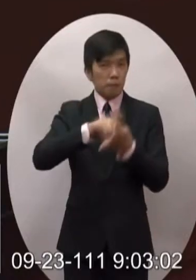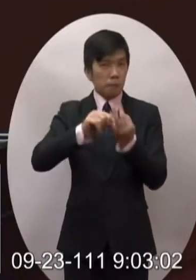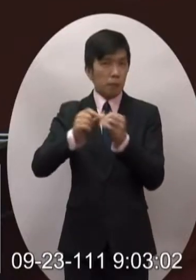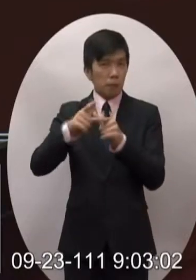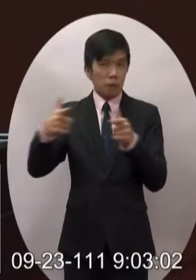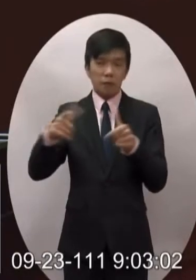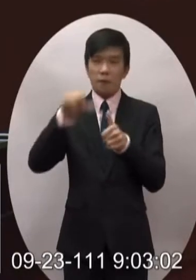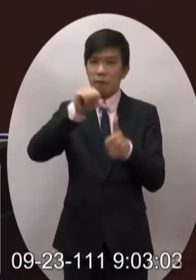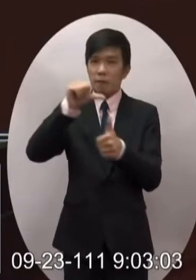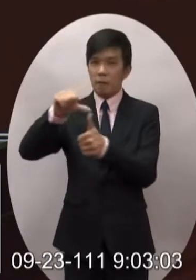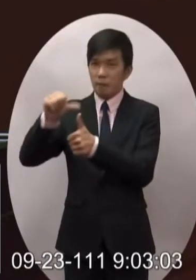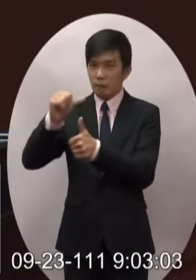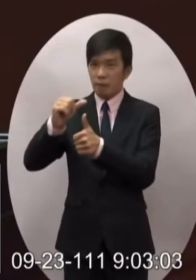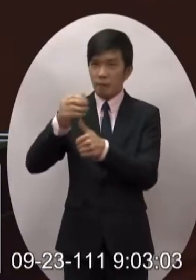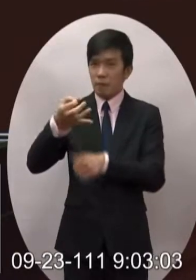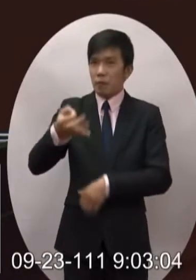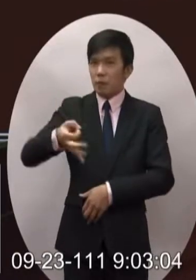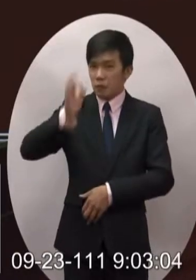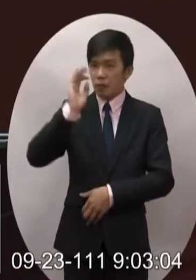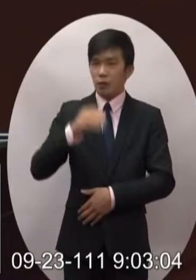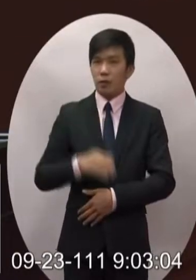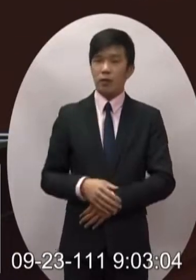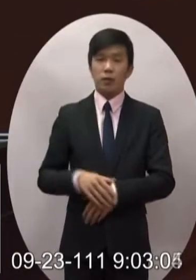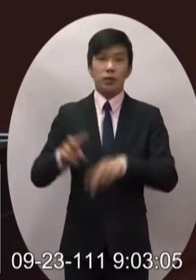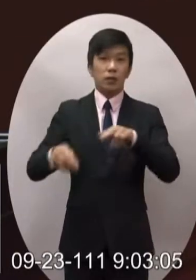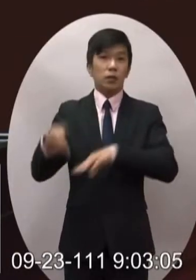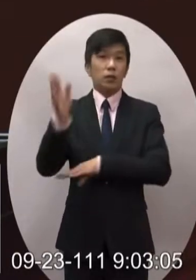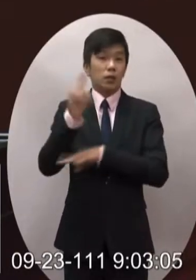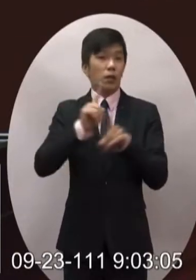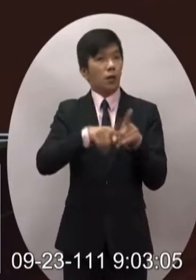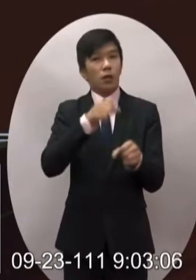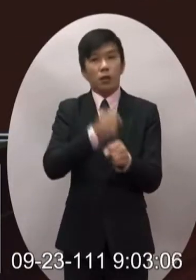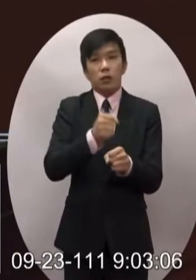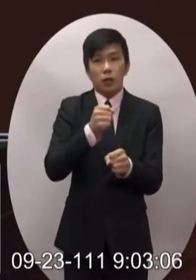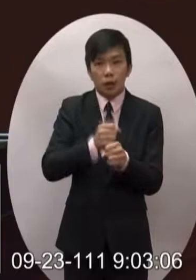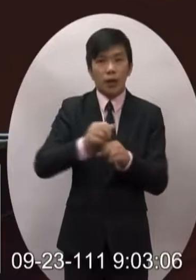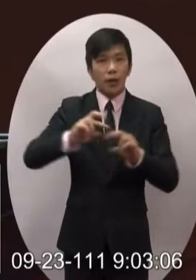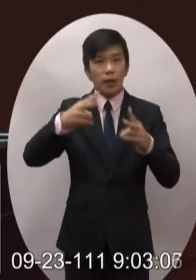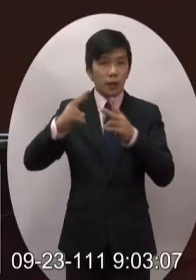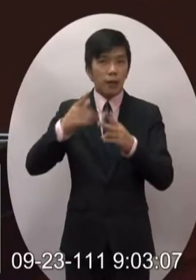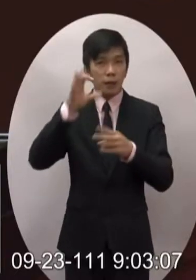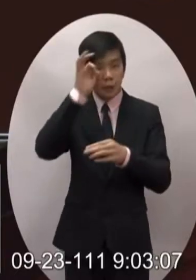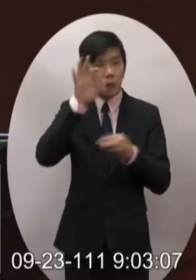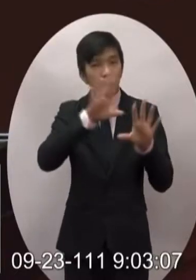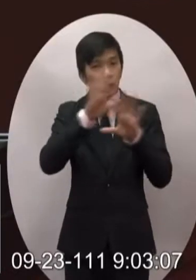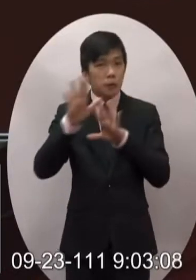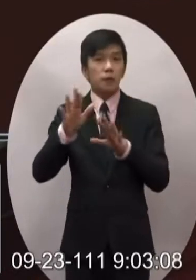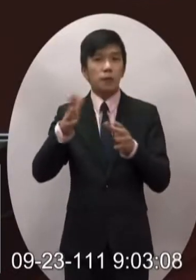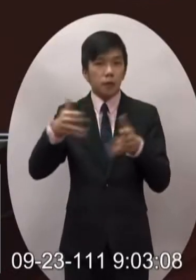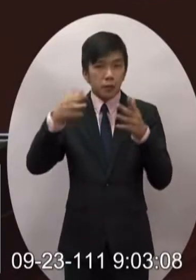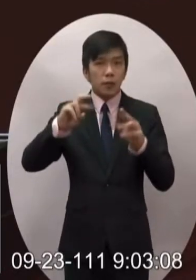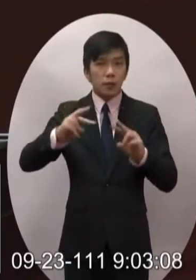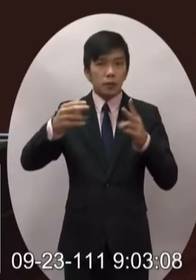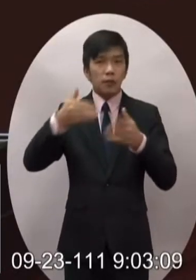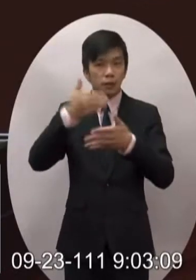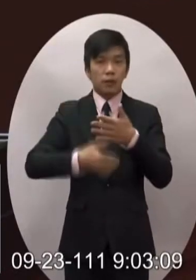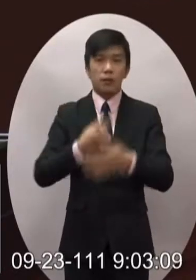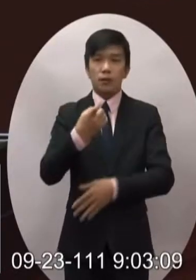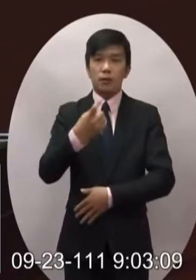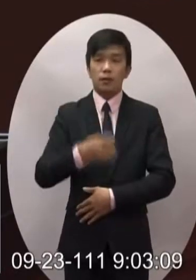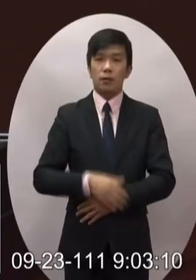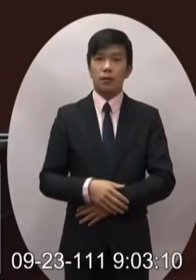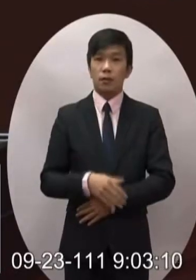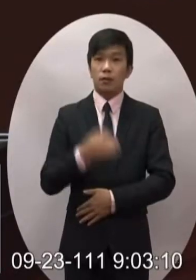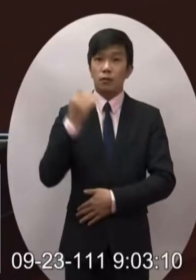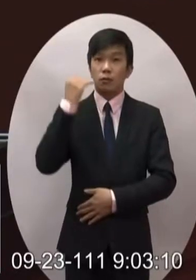都很高，导致行政执行上面没有弹性。未来开放边境，国内要与病毒共存，连口罩可能都不